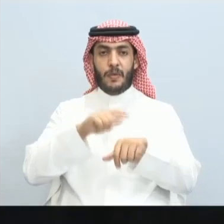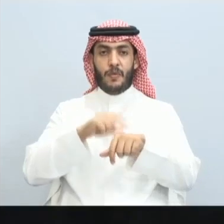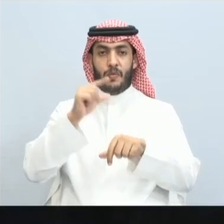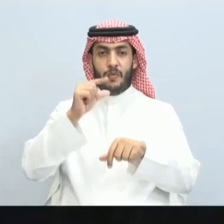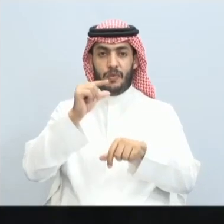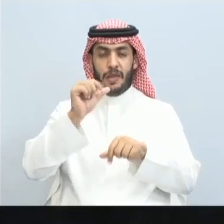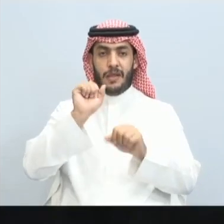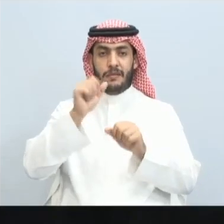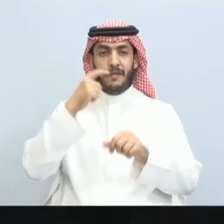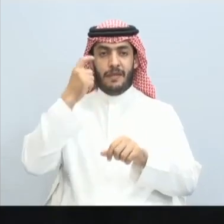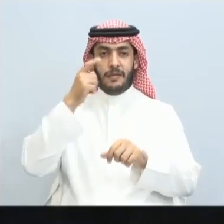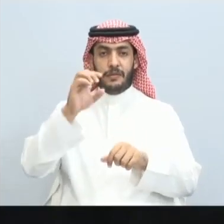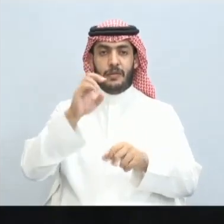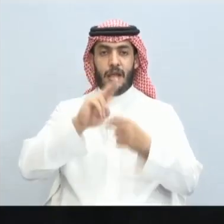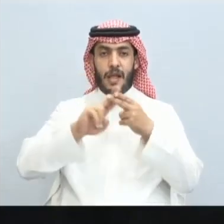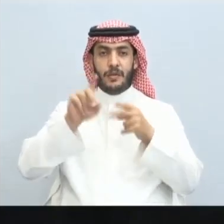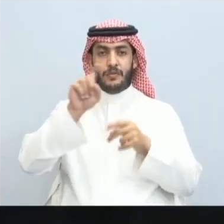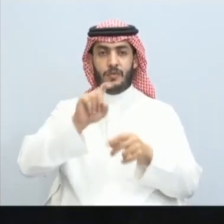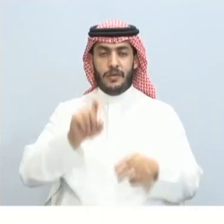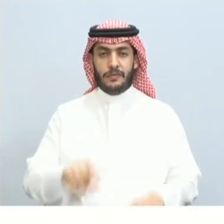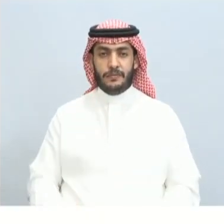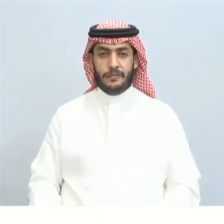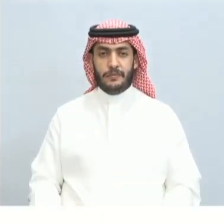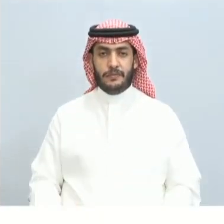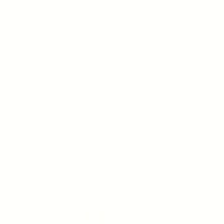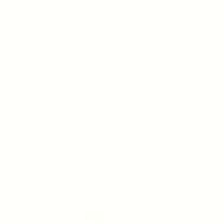لكم الوقت يا احبتي للتفكير في حل السؤال